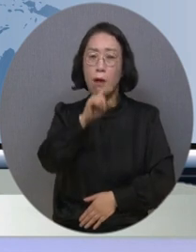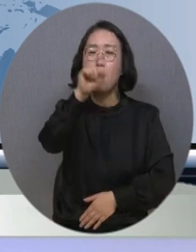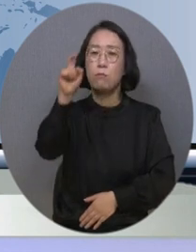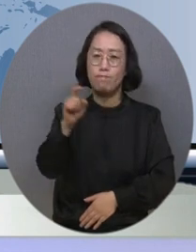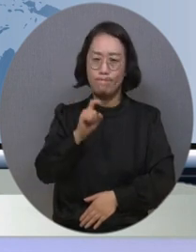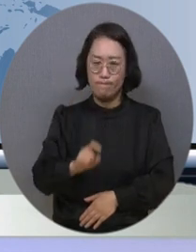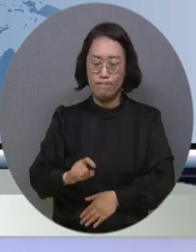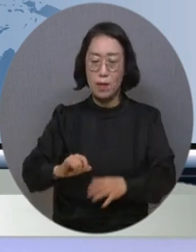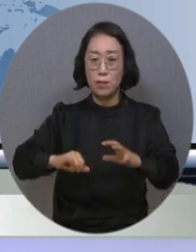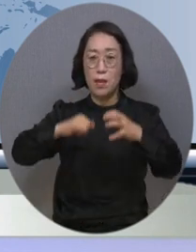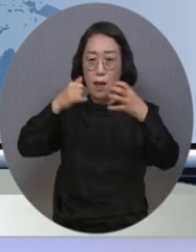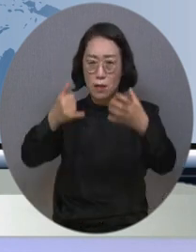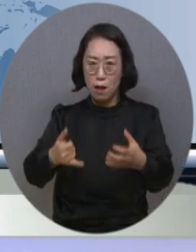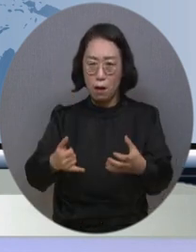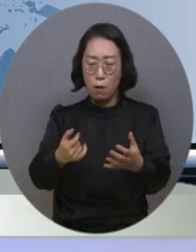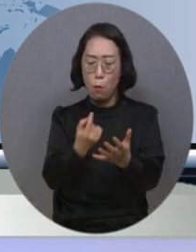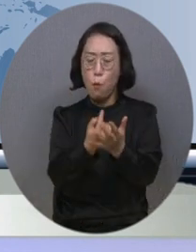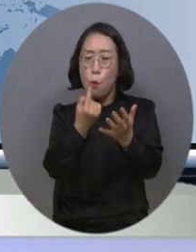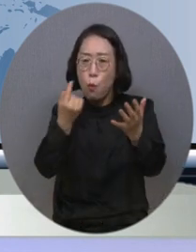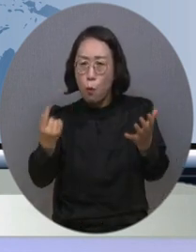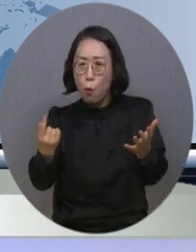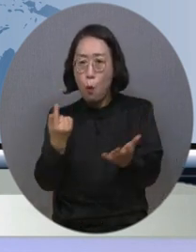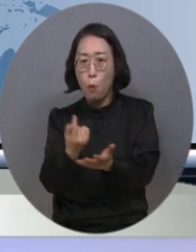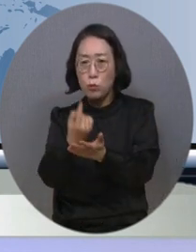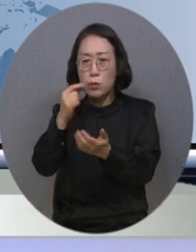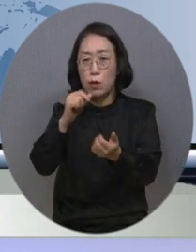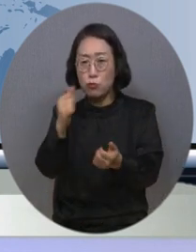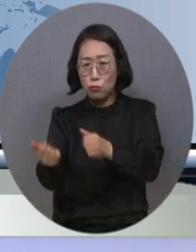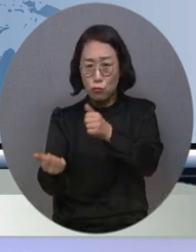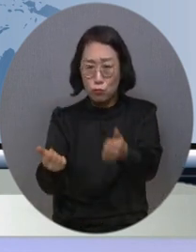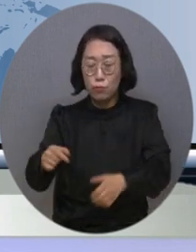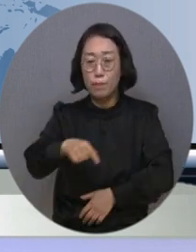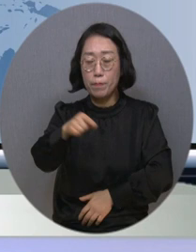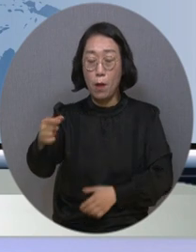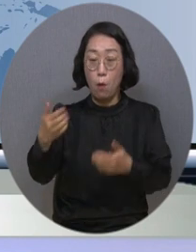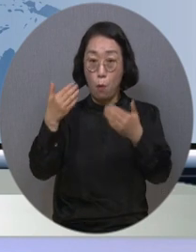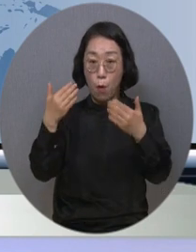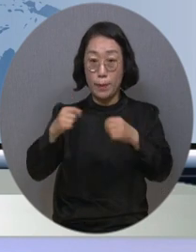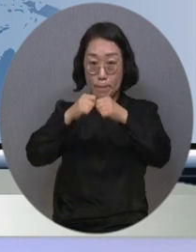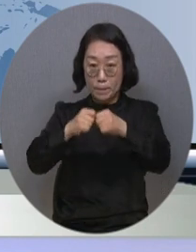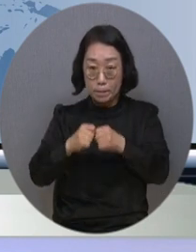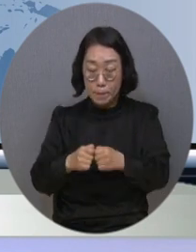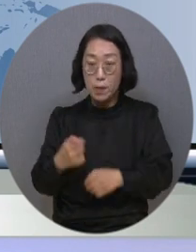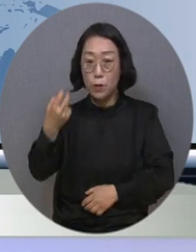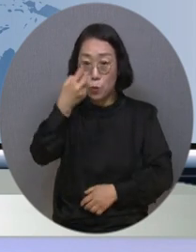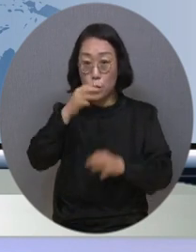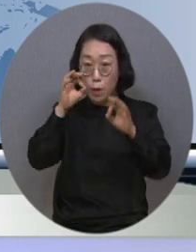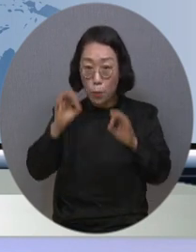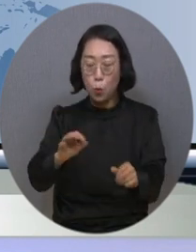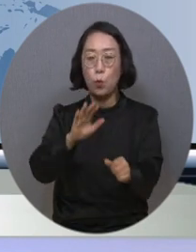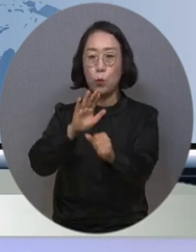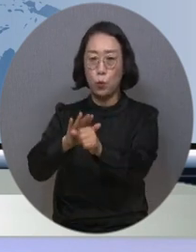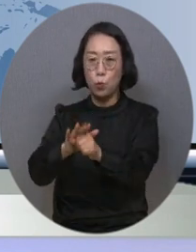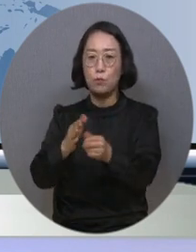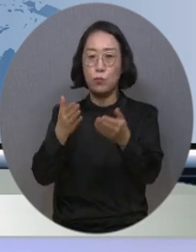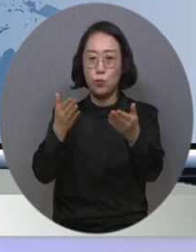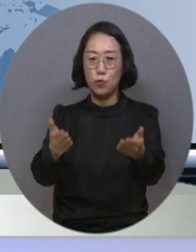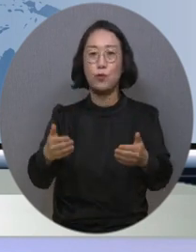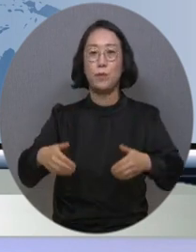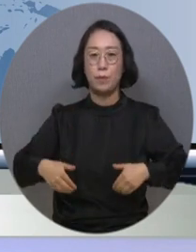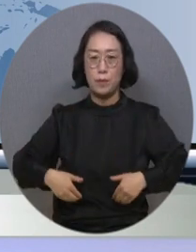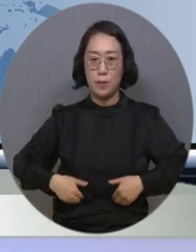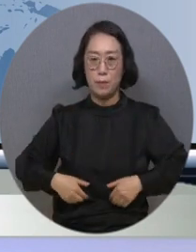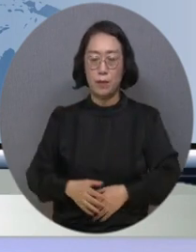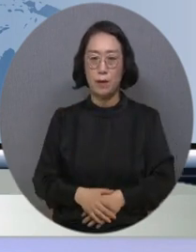이 세상과의 단절, 고립된 죽음이 늘고 있는 상황에서 정확한 실태 파악을 통한 대책 마련이 시급해 보입니다.